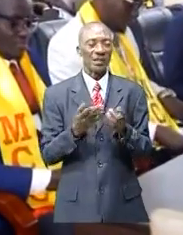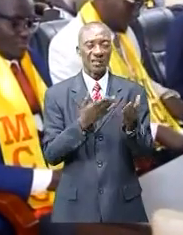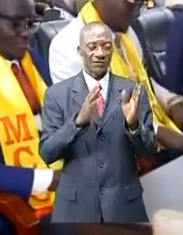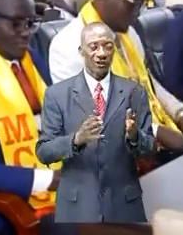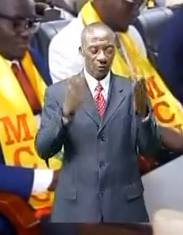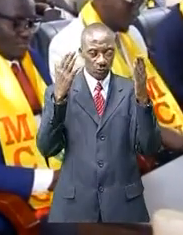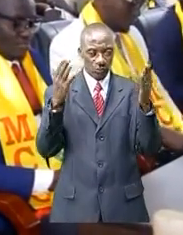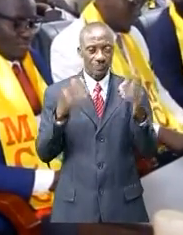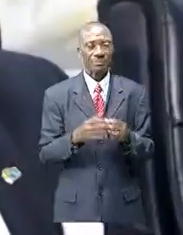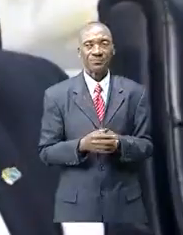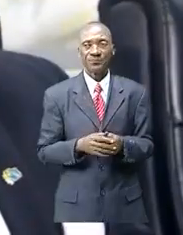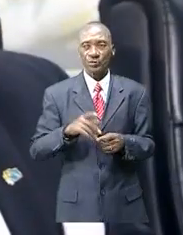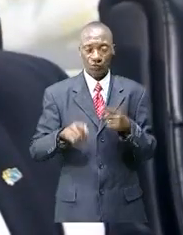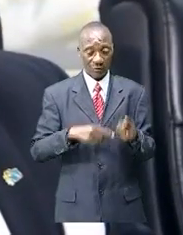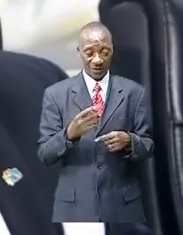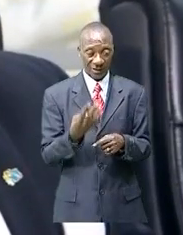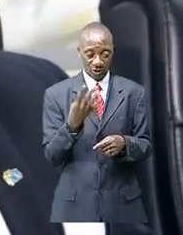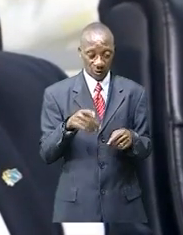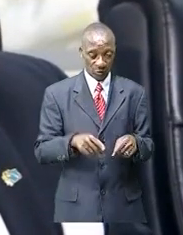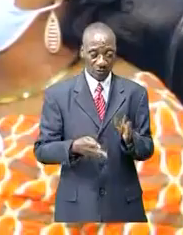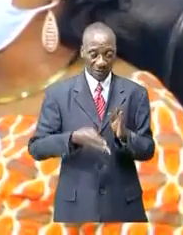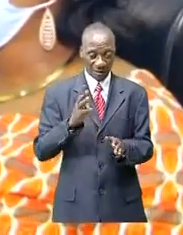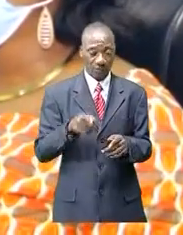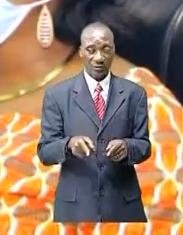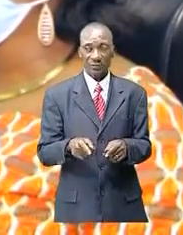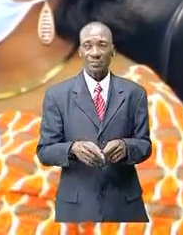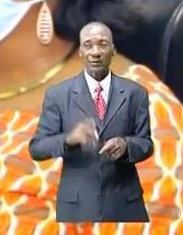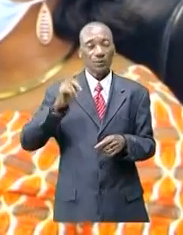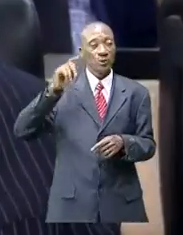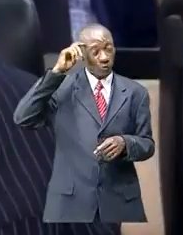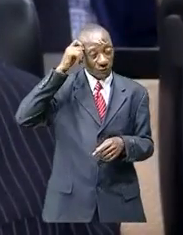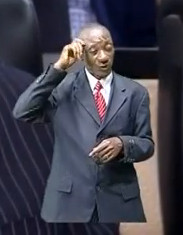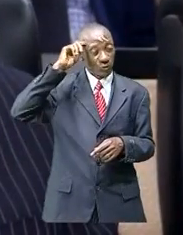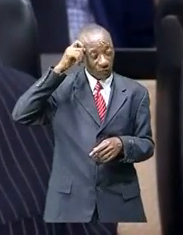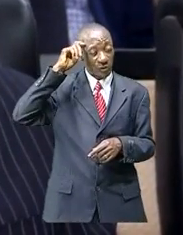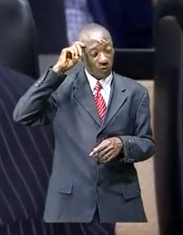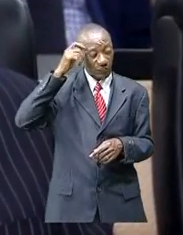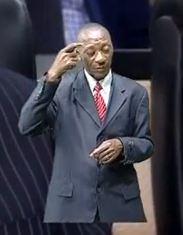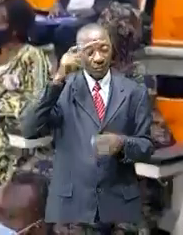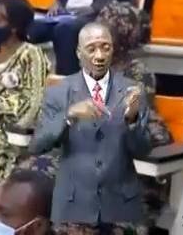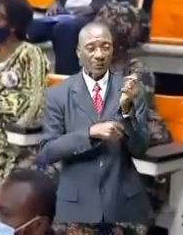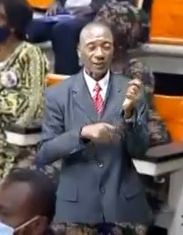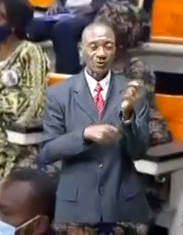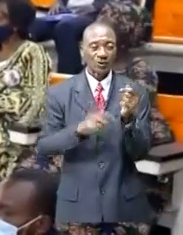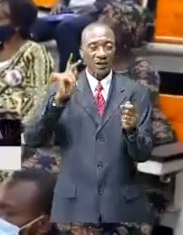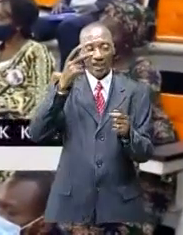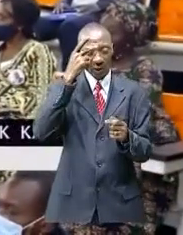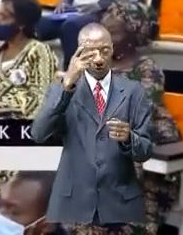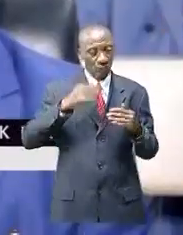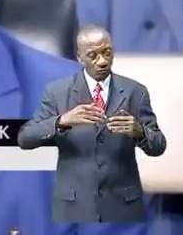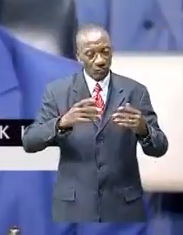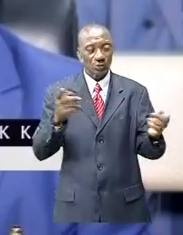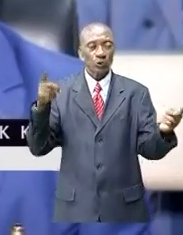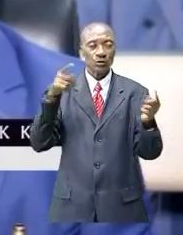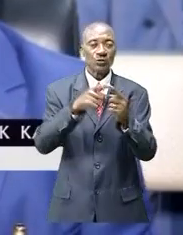Débuté ce jeudi 14 janvier, cette commémoration d'autant couleur va se clôturer le samedi 17 dans une ambiance